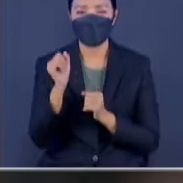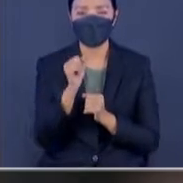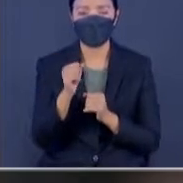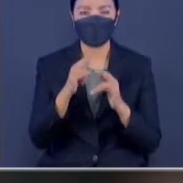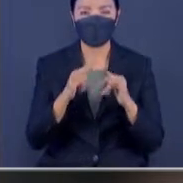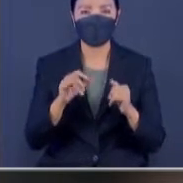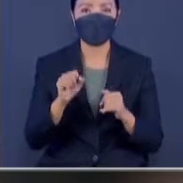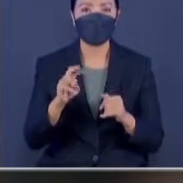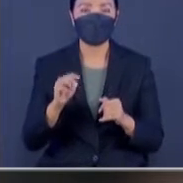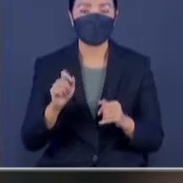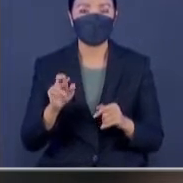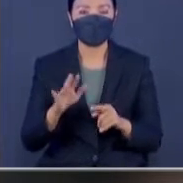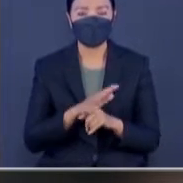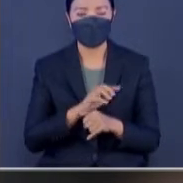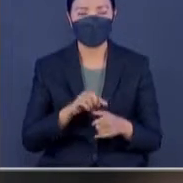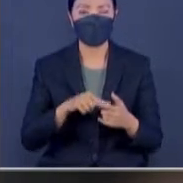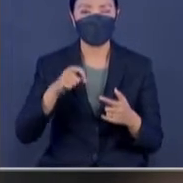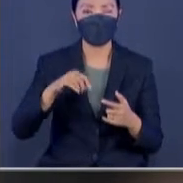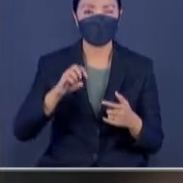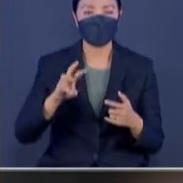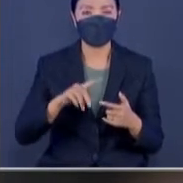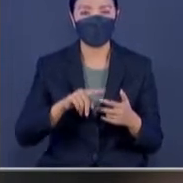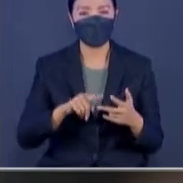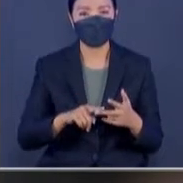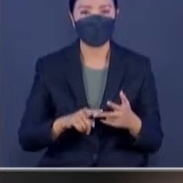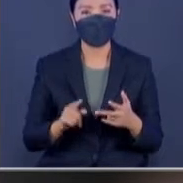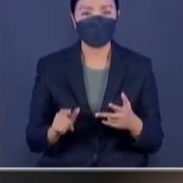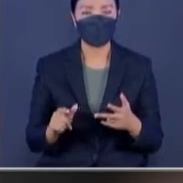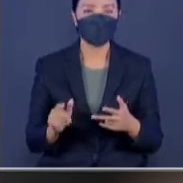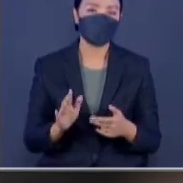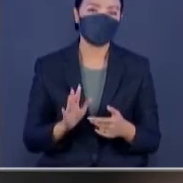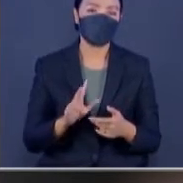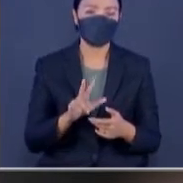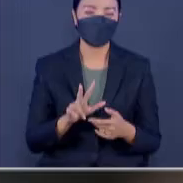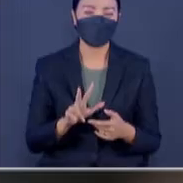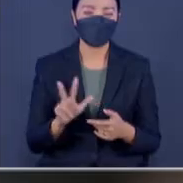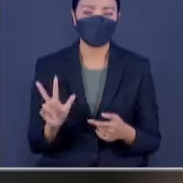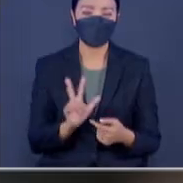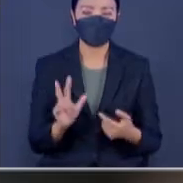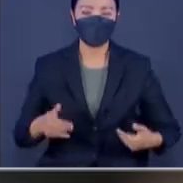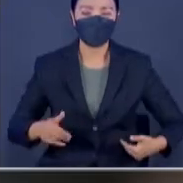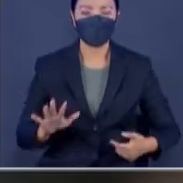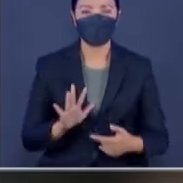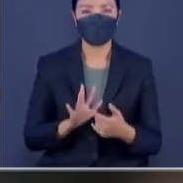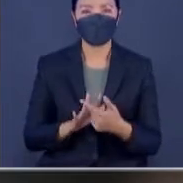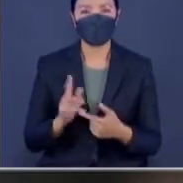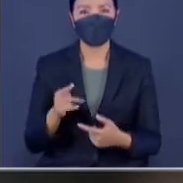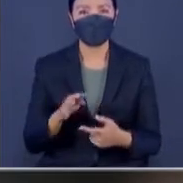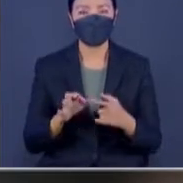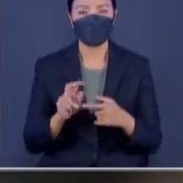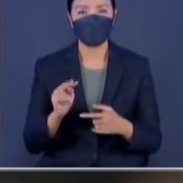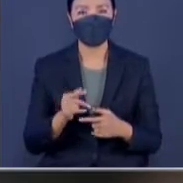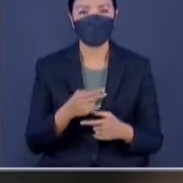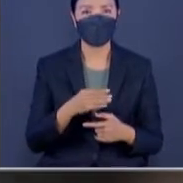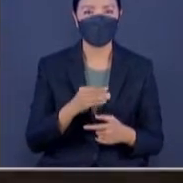ค่าย Small Room นะคะวงซิวแล้วก็แก๊งสามชาหม่ำเท่งโหน่งค่ะที่มาร่วมแสดงความยินดีกันอย่างอบอุ่นจากนั้นนะคะในช่วงบ่